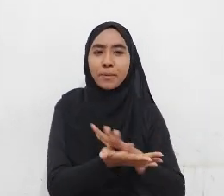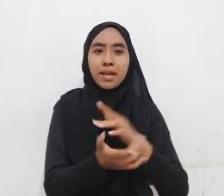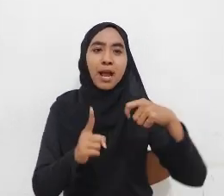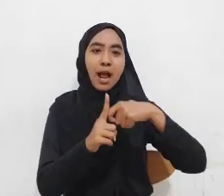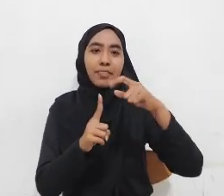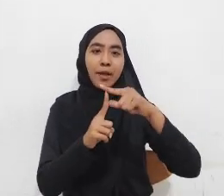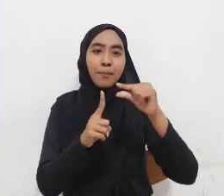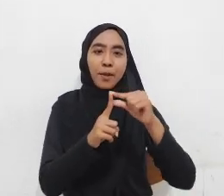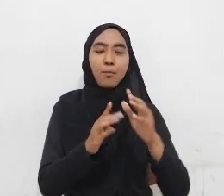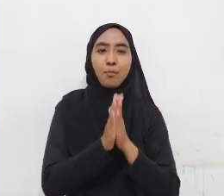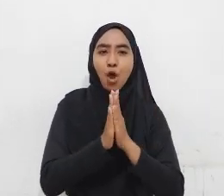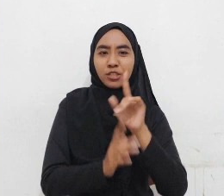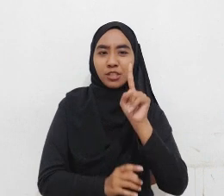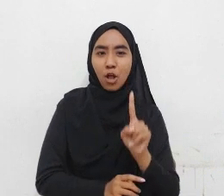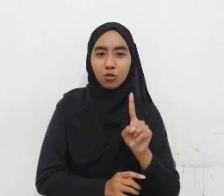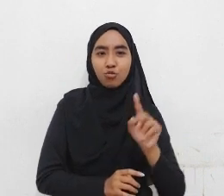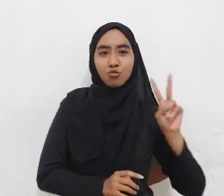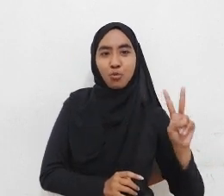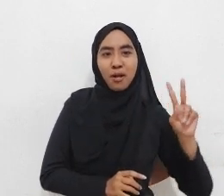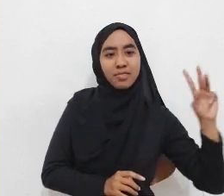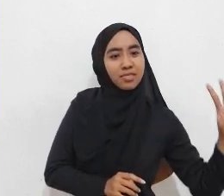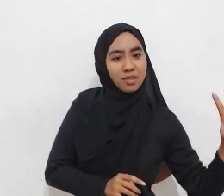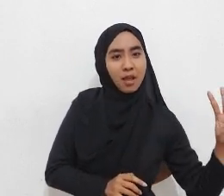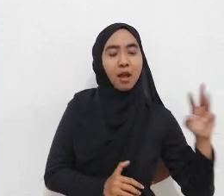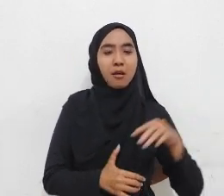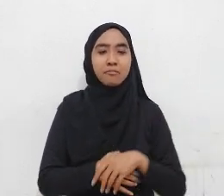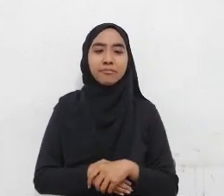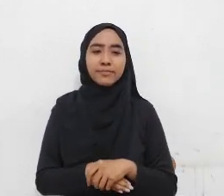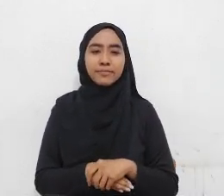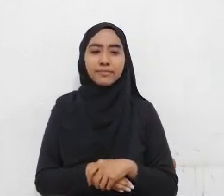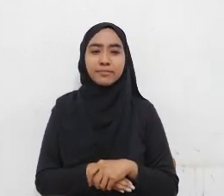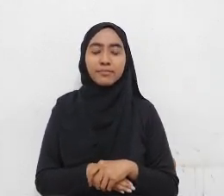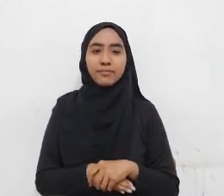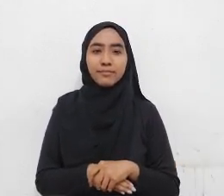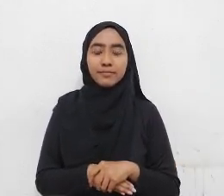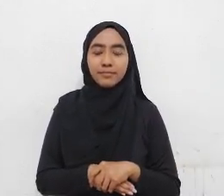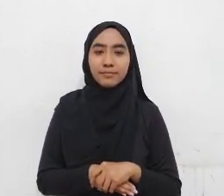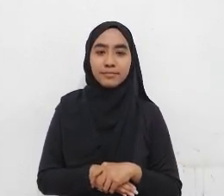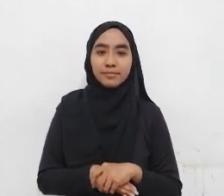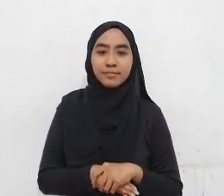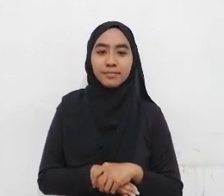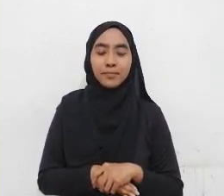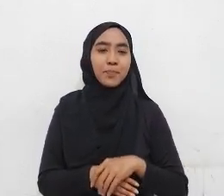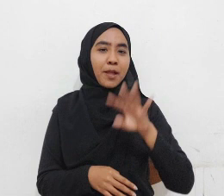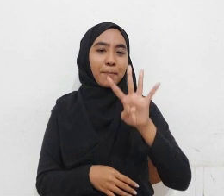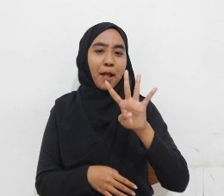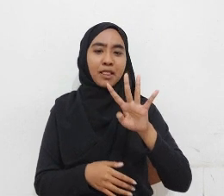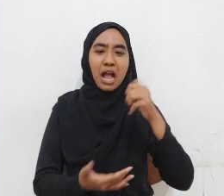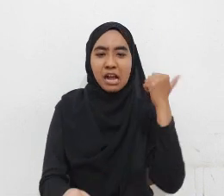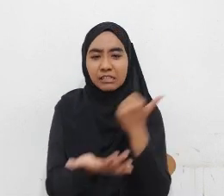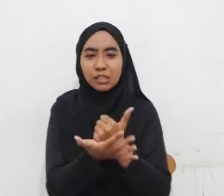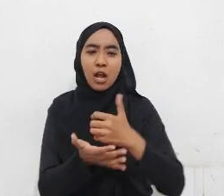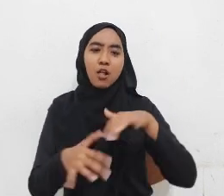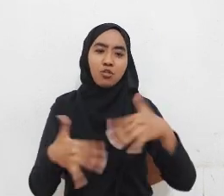3. Fotokopi KTP pemohon, termohon 1 dan termohon 2.